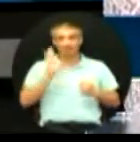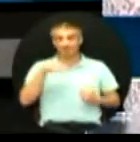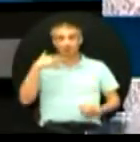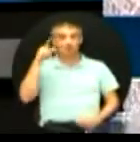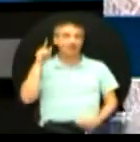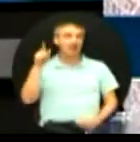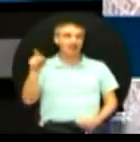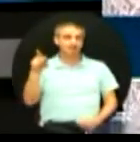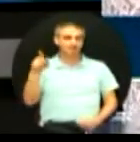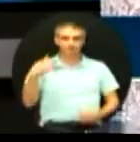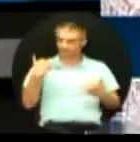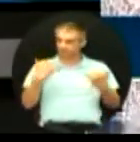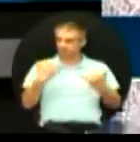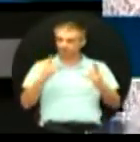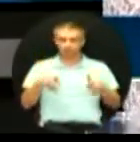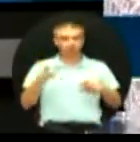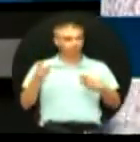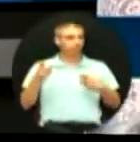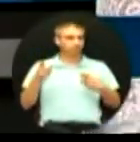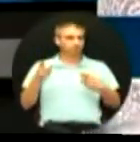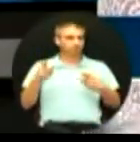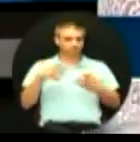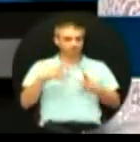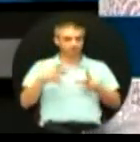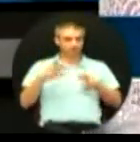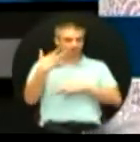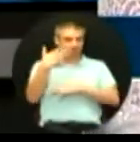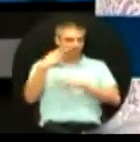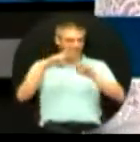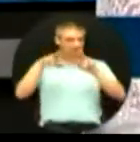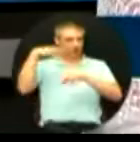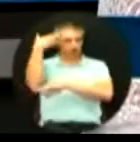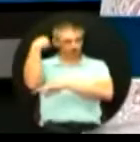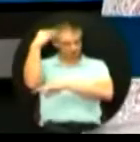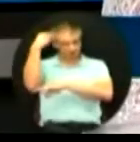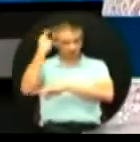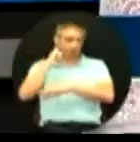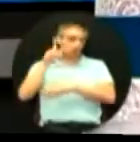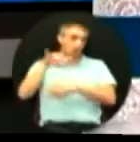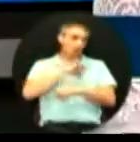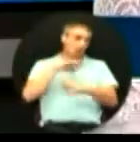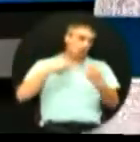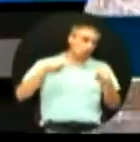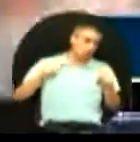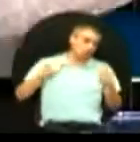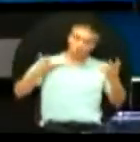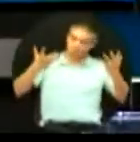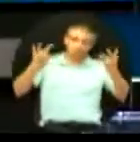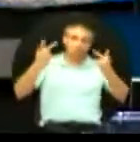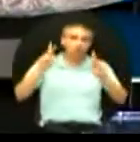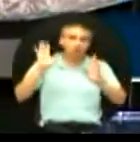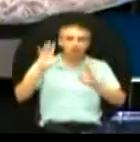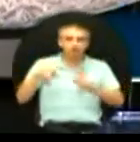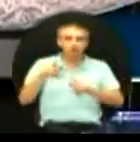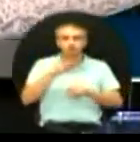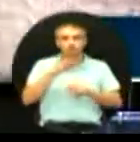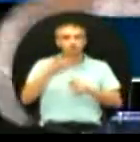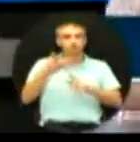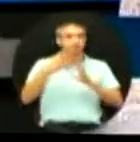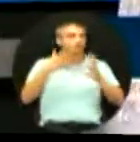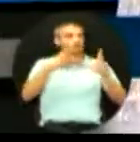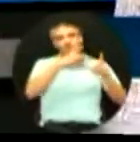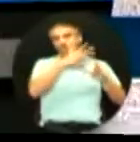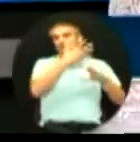להם. יש היום ישות פלסטינית לידינו, יקראו לה אוטונומיה, לא משנה איך יקראו לה. יש אמירות אסלאמית